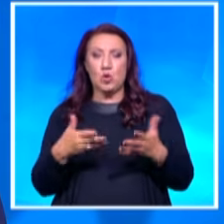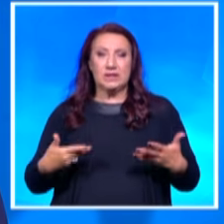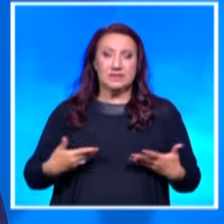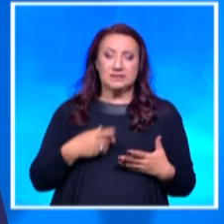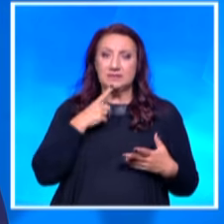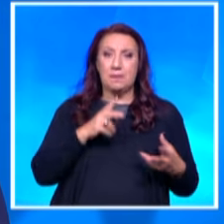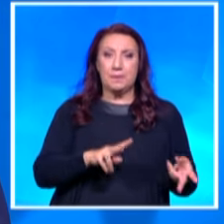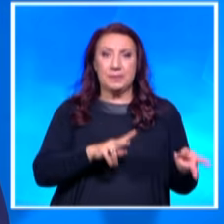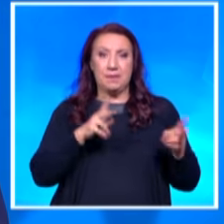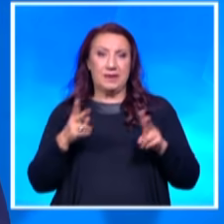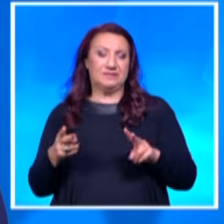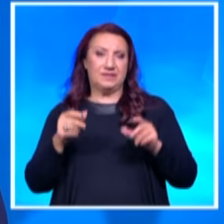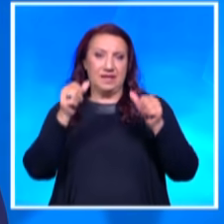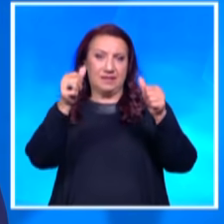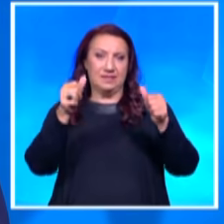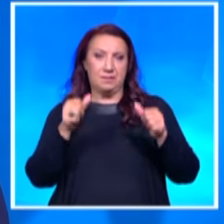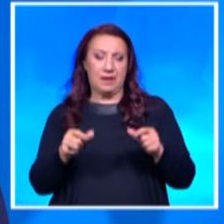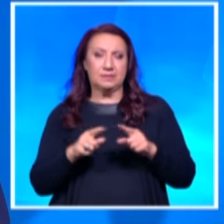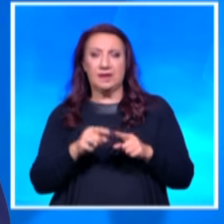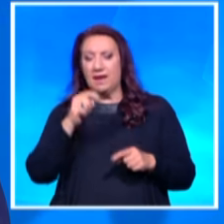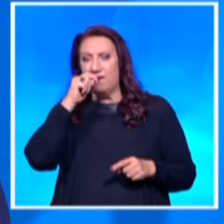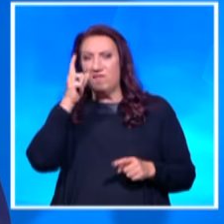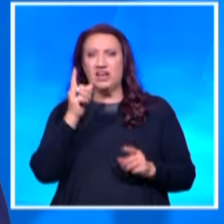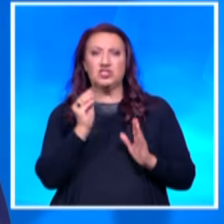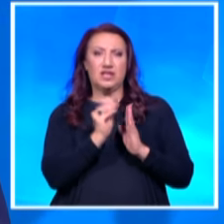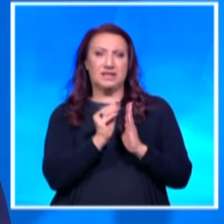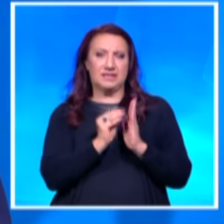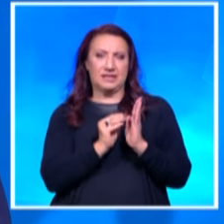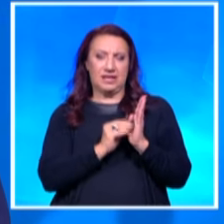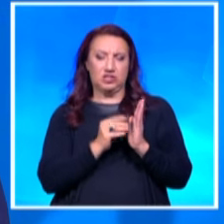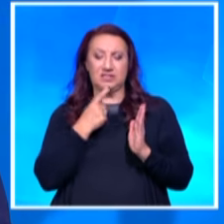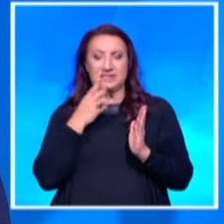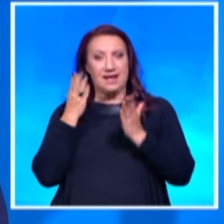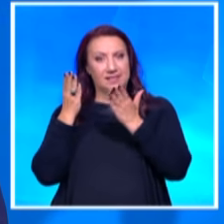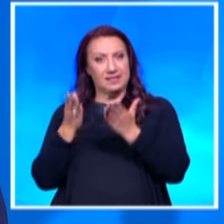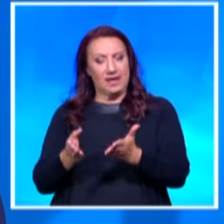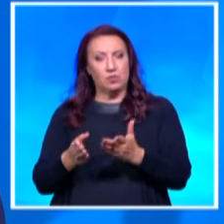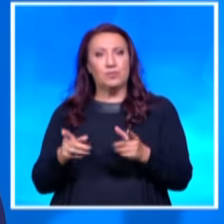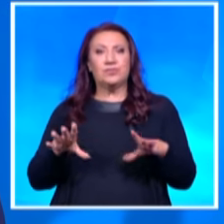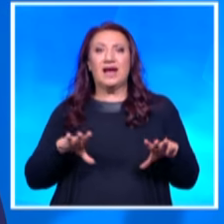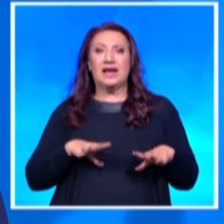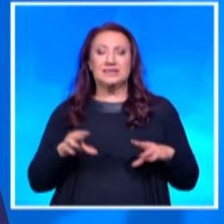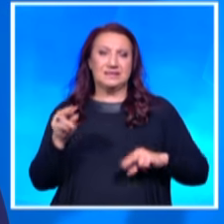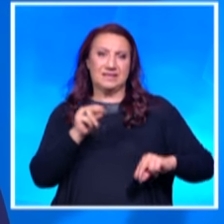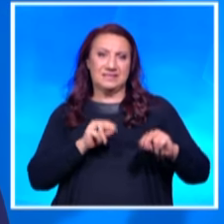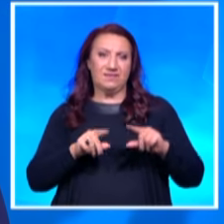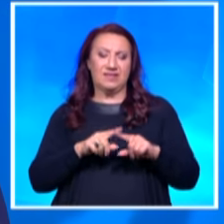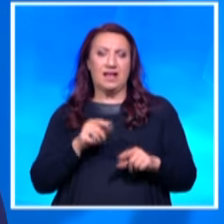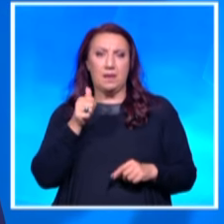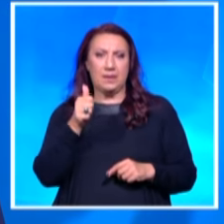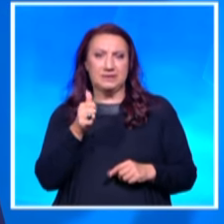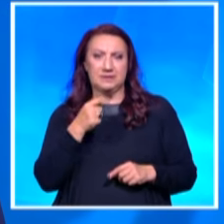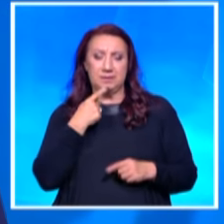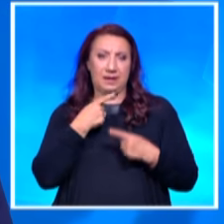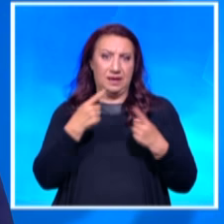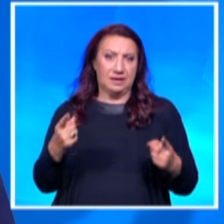на съветската армия е сред приоритетните въпроси, по които работи. А градският съвет на БСП излезе с позиция, че